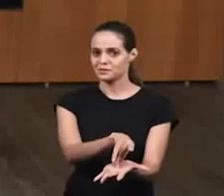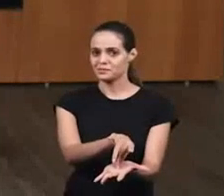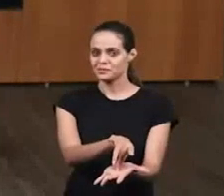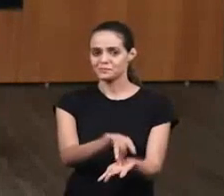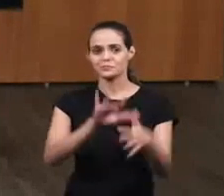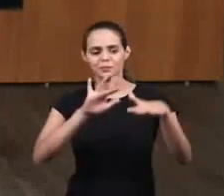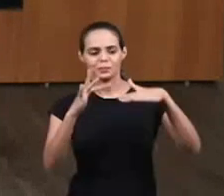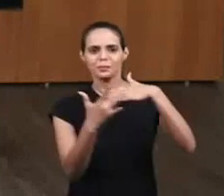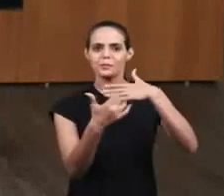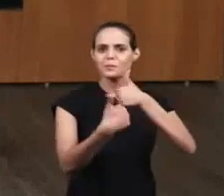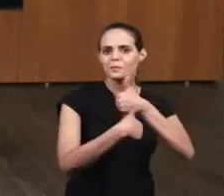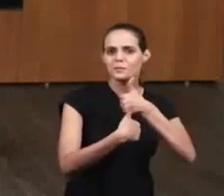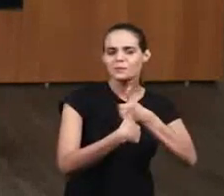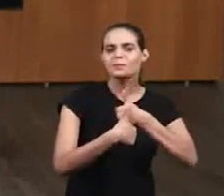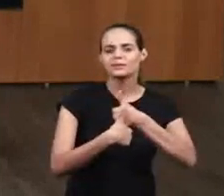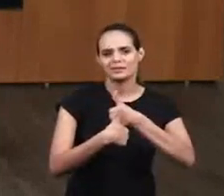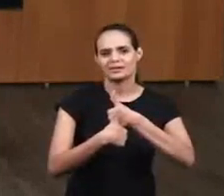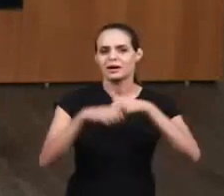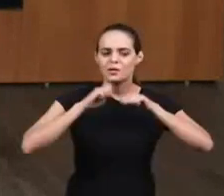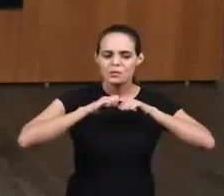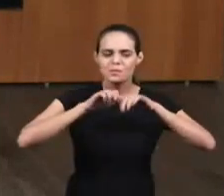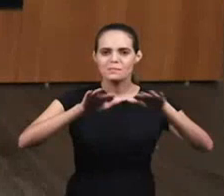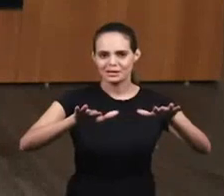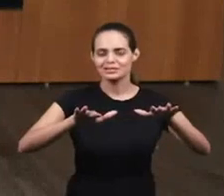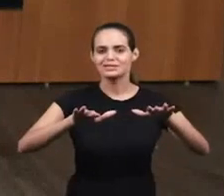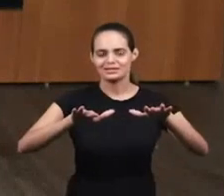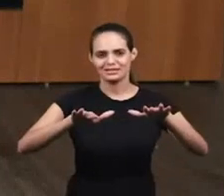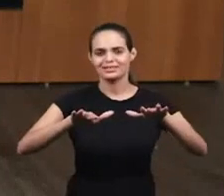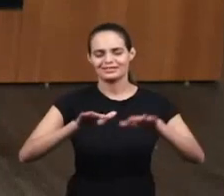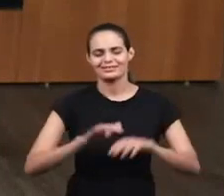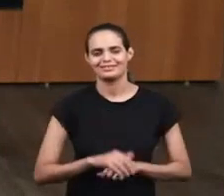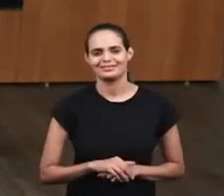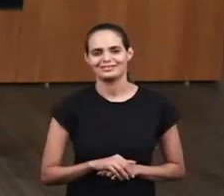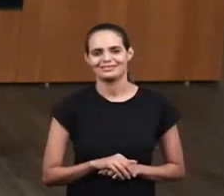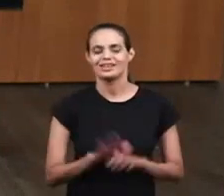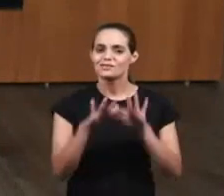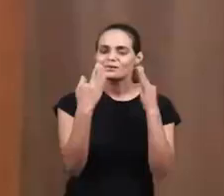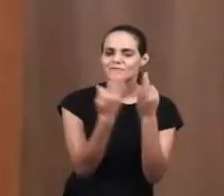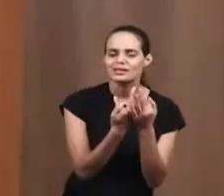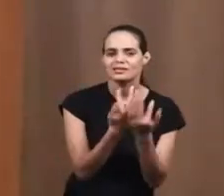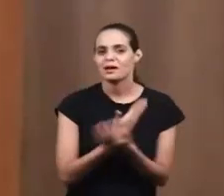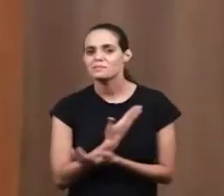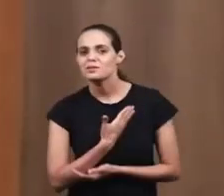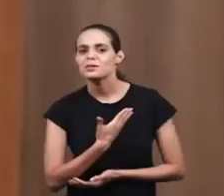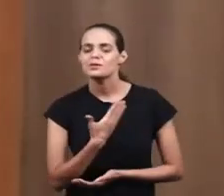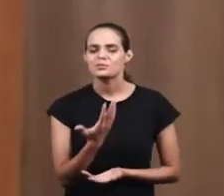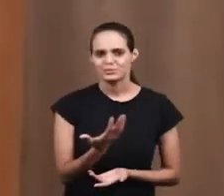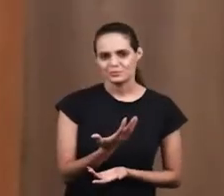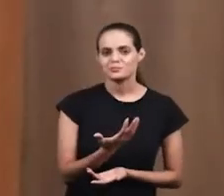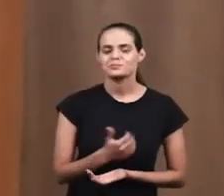an, teilen Sie es mit Ihren Freunden, Verwandten und Bekannten. Und vergessen Sie